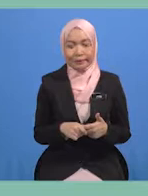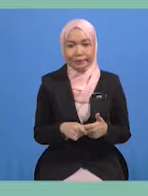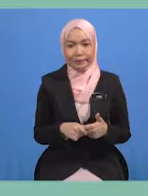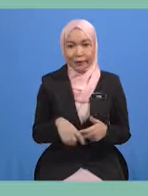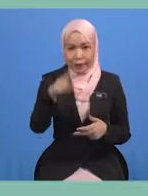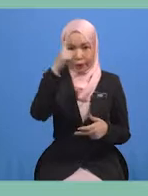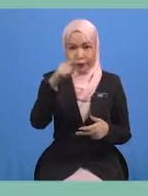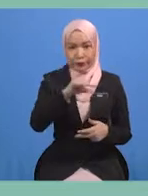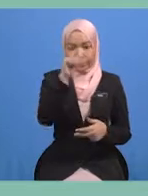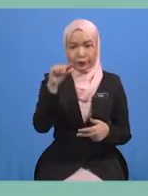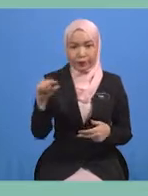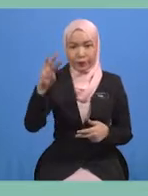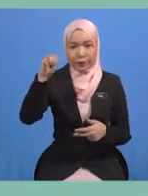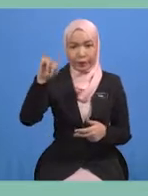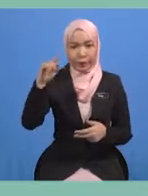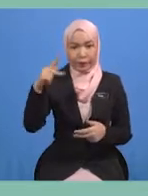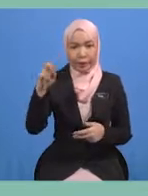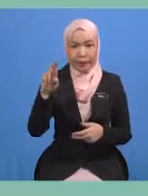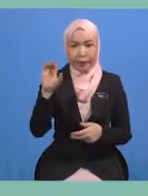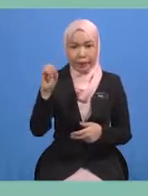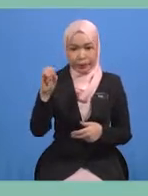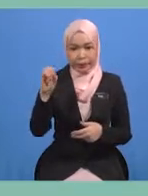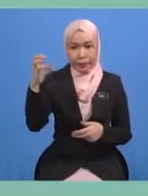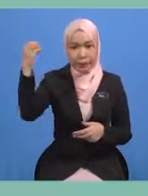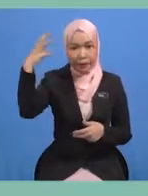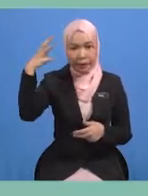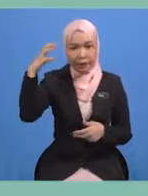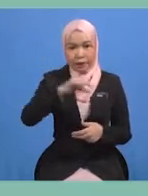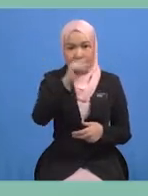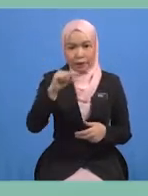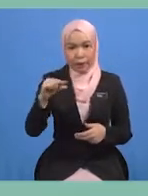Bagi gelombang mikro, pemancar gelombang mikro,